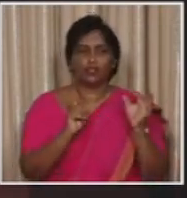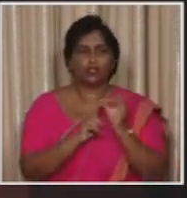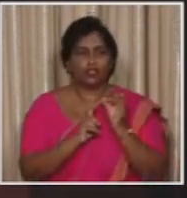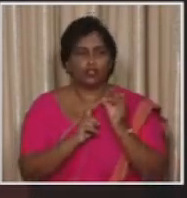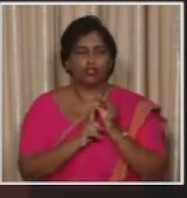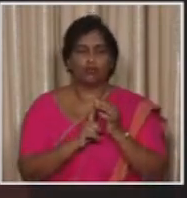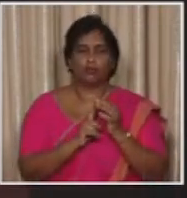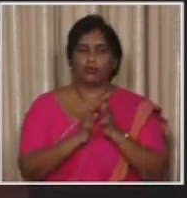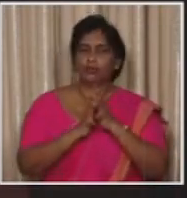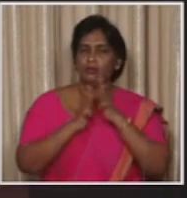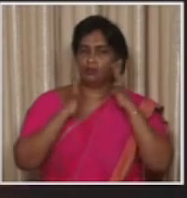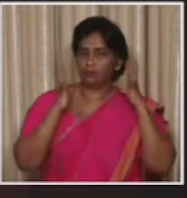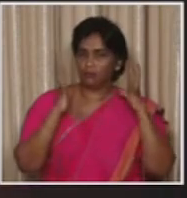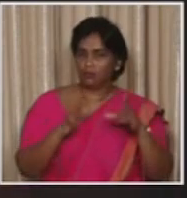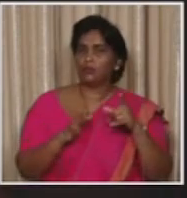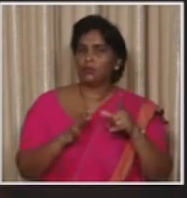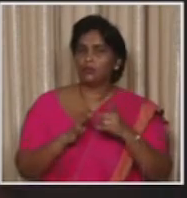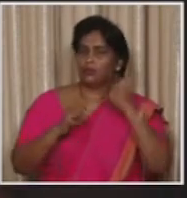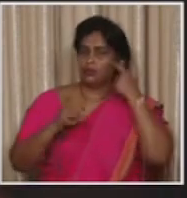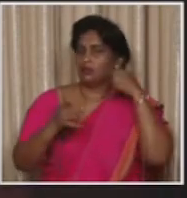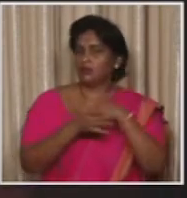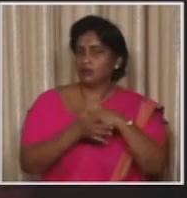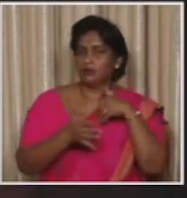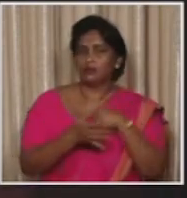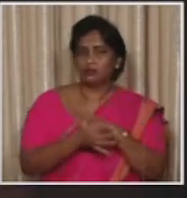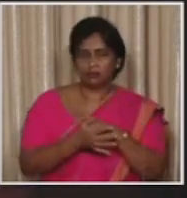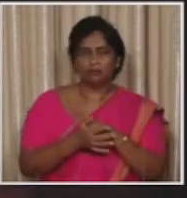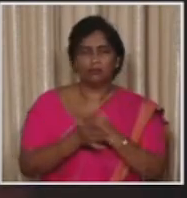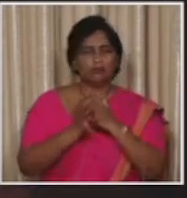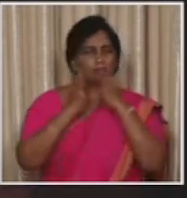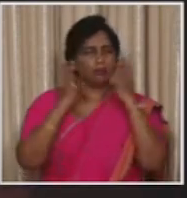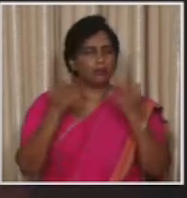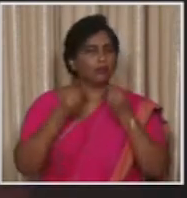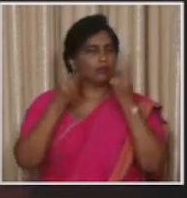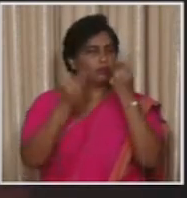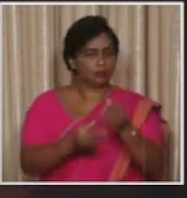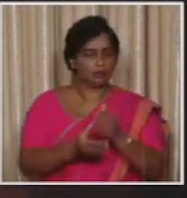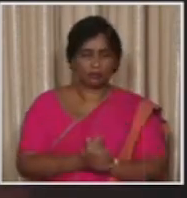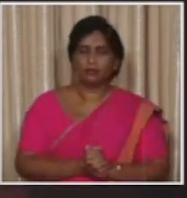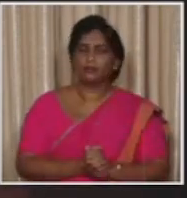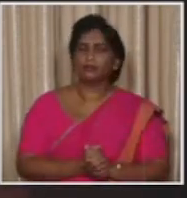දරිද්‍රතාවයේ පෝෂණය, අසහනය, පීඩනය පටවලා